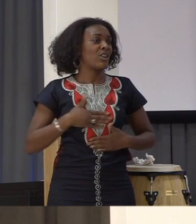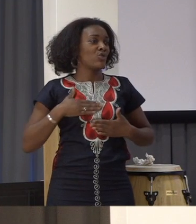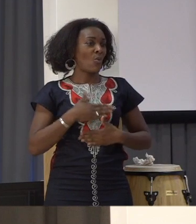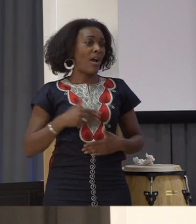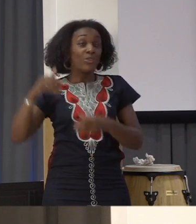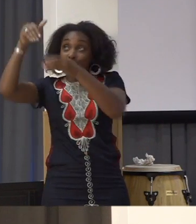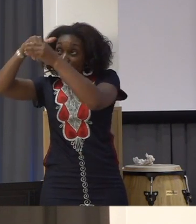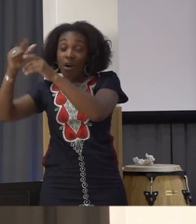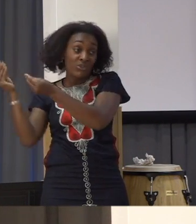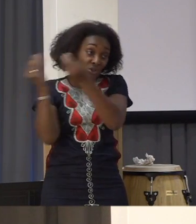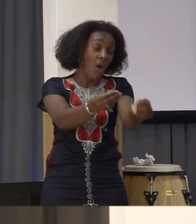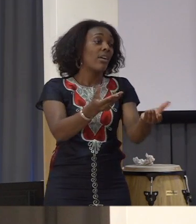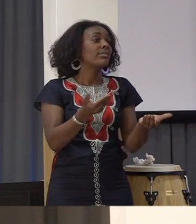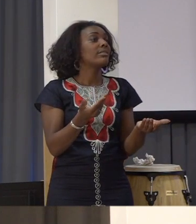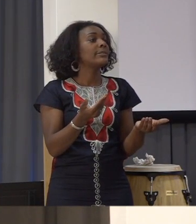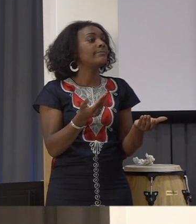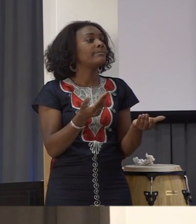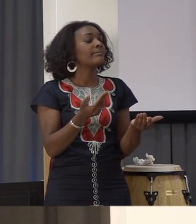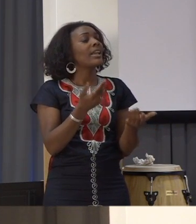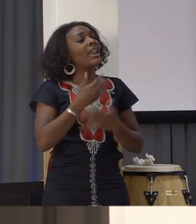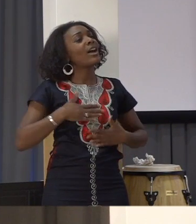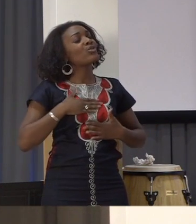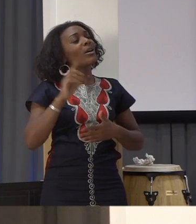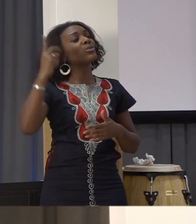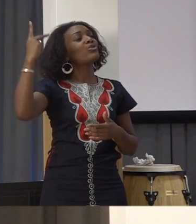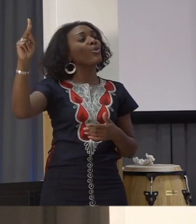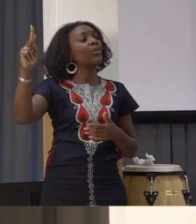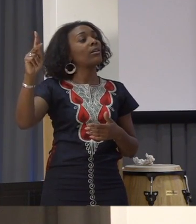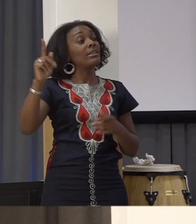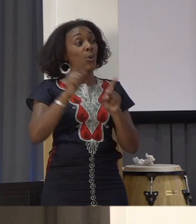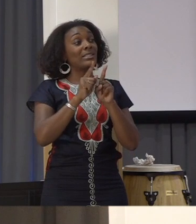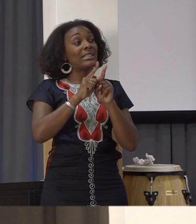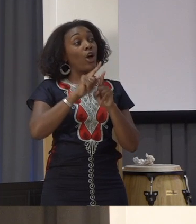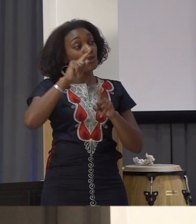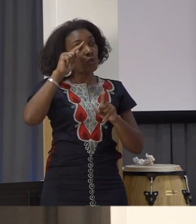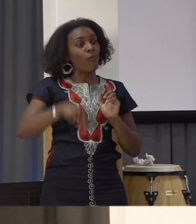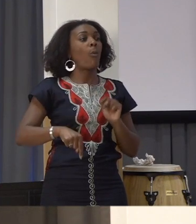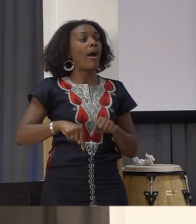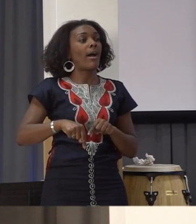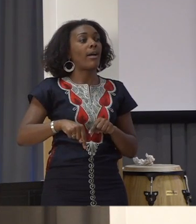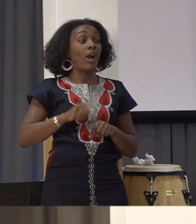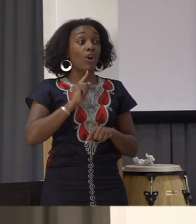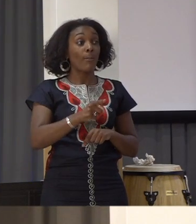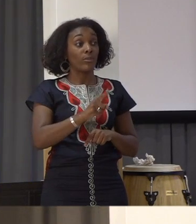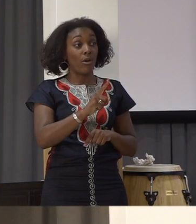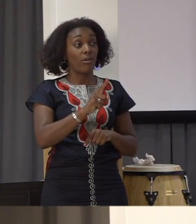lui. Vous dire aussi par là que la joie de Dieu, c'est un devoir. C'est un commandement.